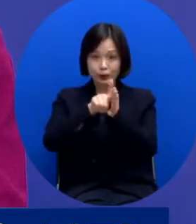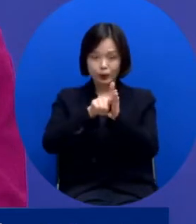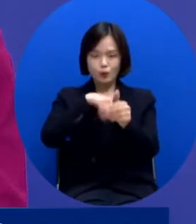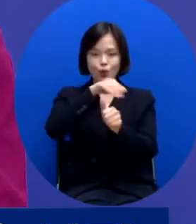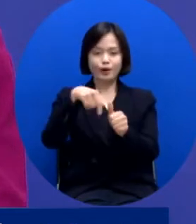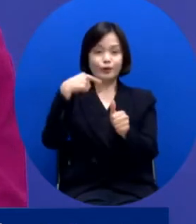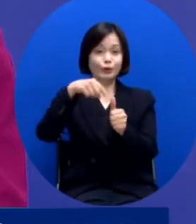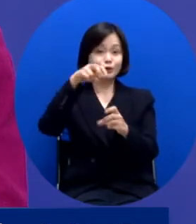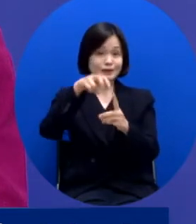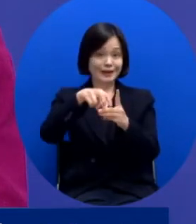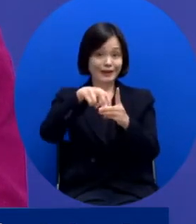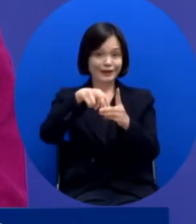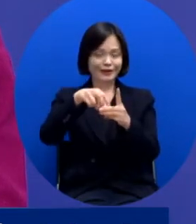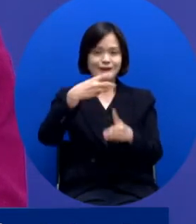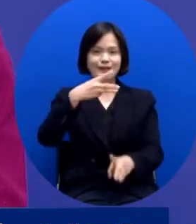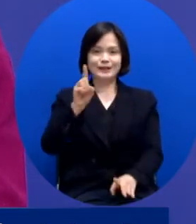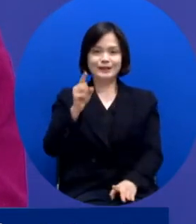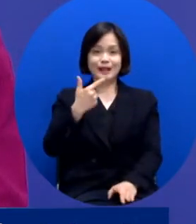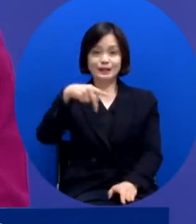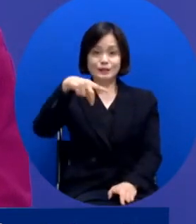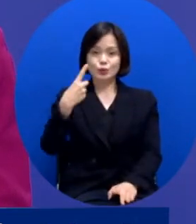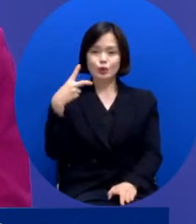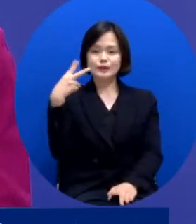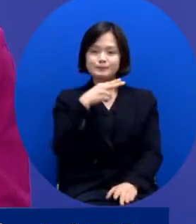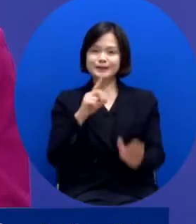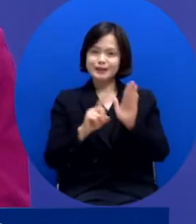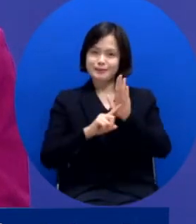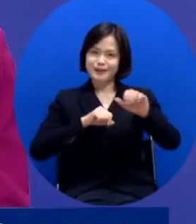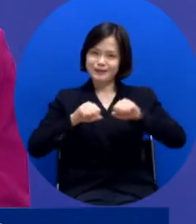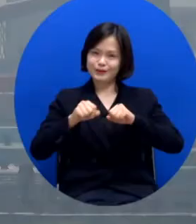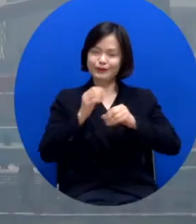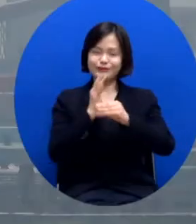금식 캠페인을 전개하고 있는데요. 최대진 기자가 전해드립니다.